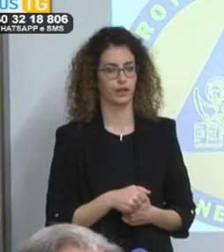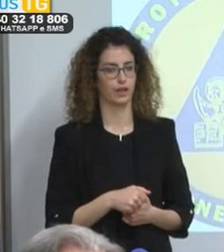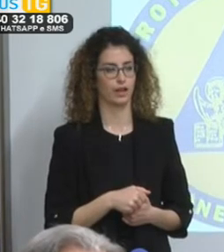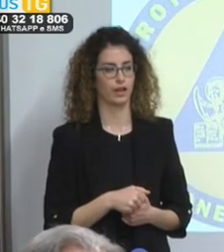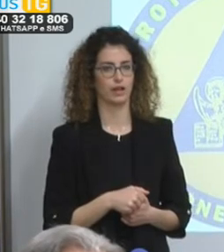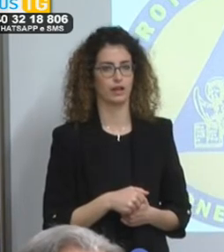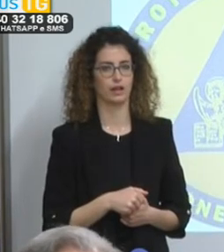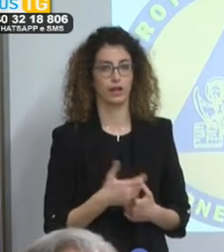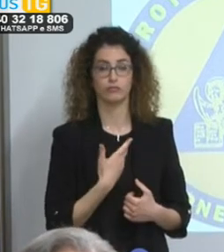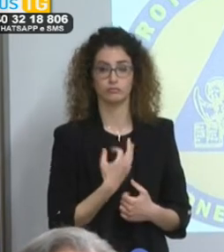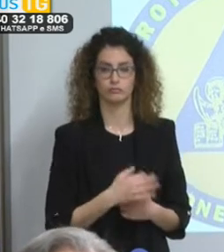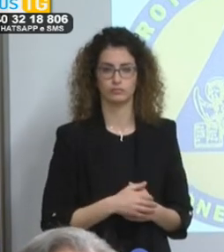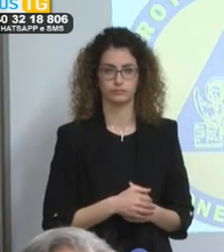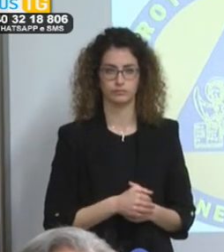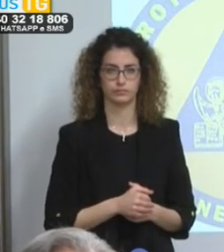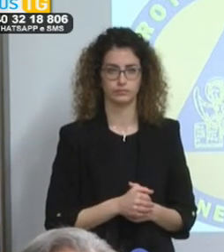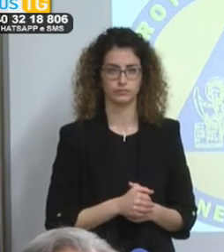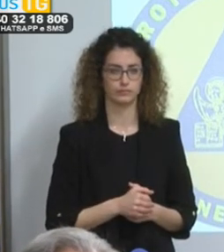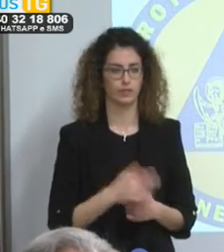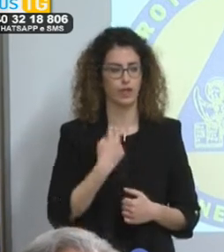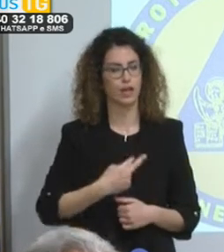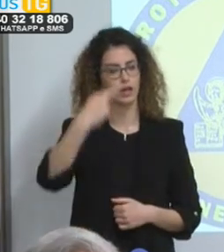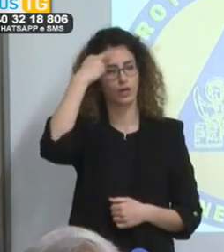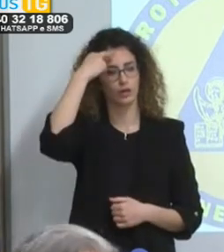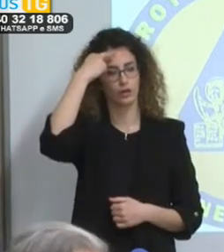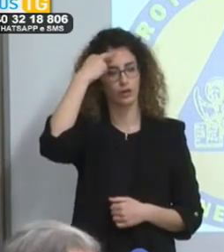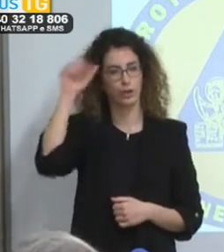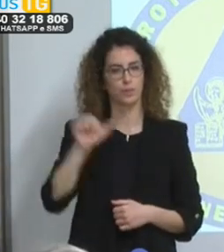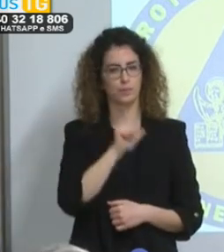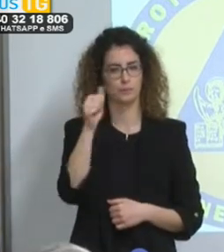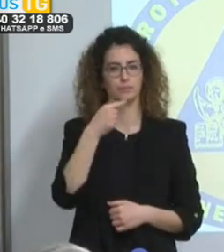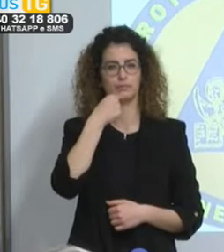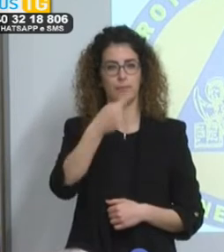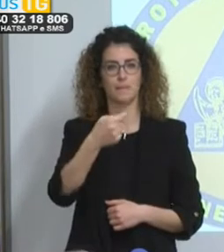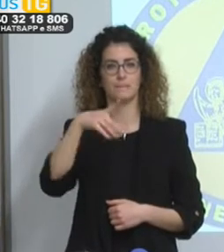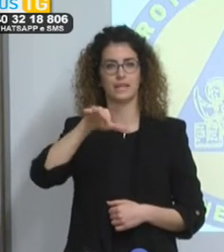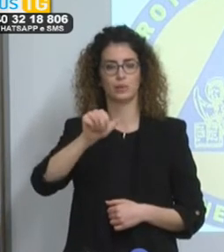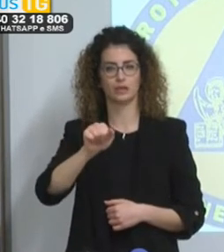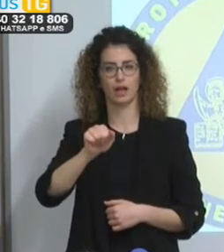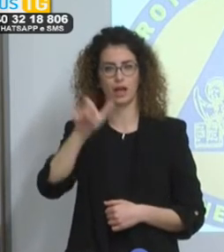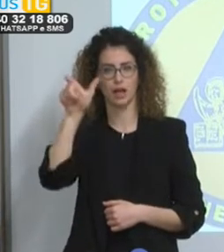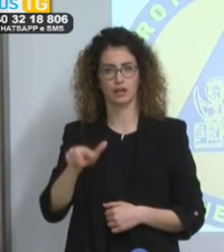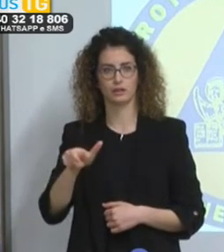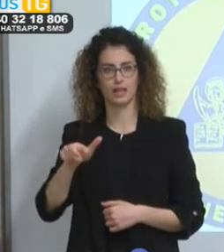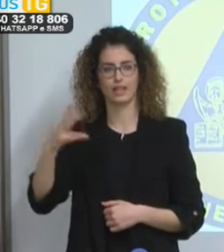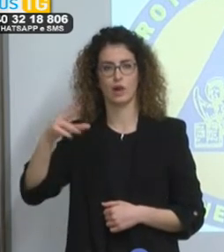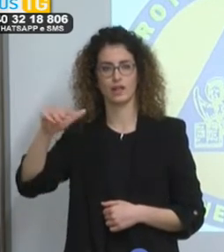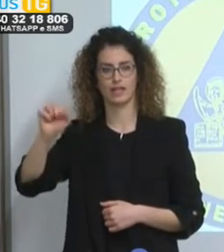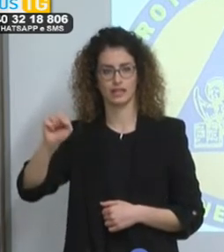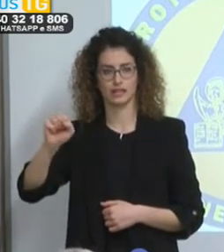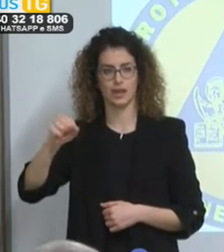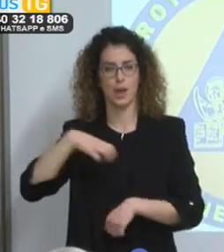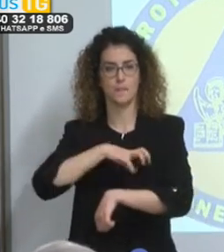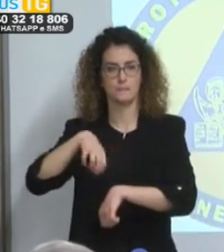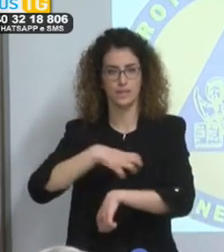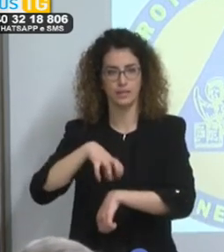Allora, Neri Onesi? Io ricordo che la prima volta che parlai di Pedemontana parlai con Neri Onesi. Ministro di